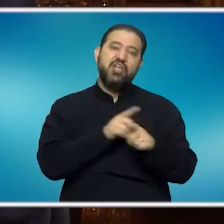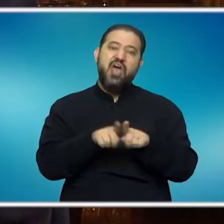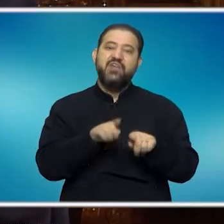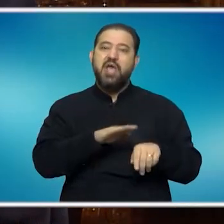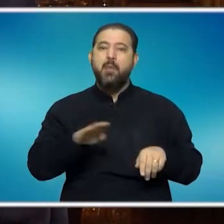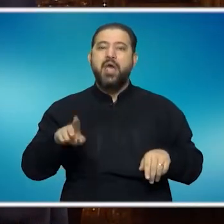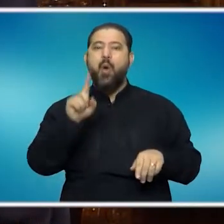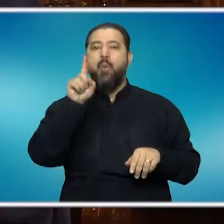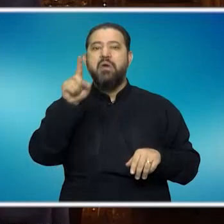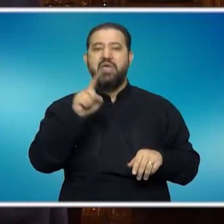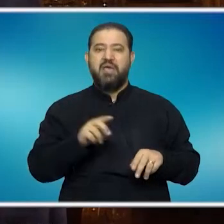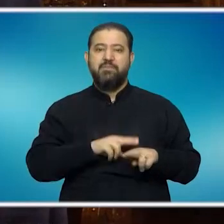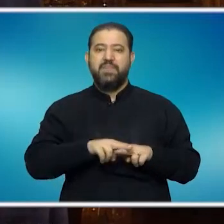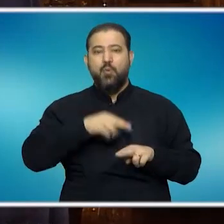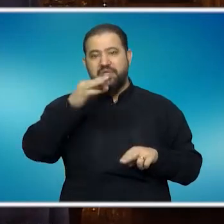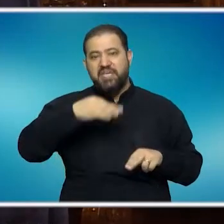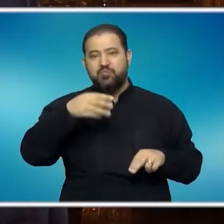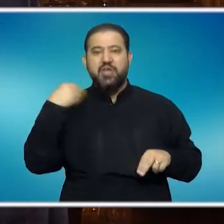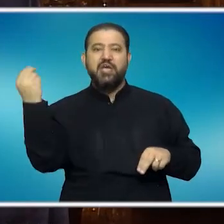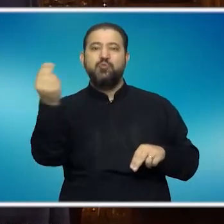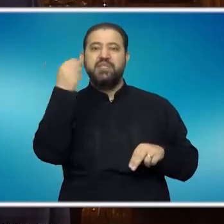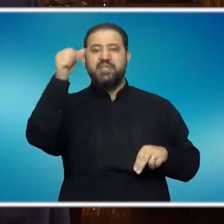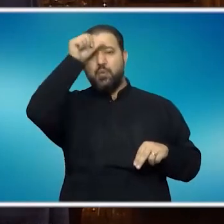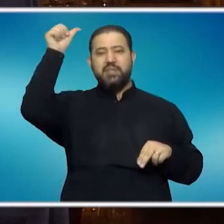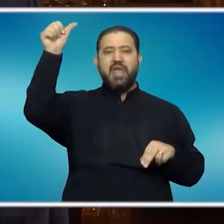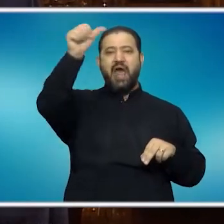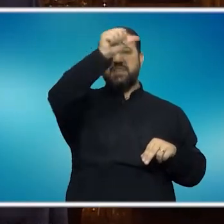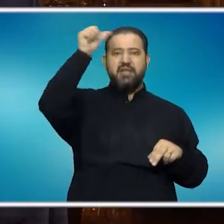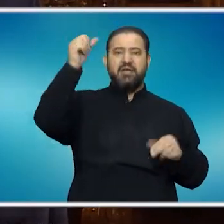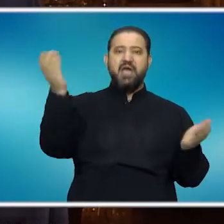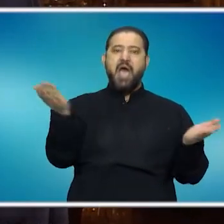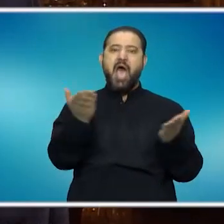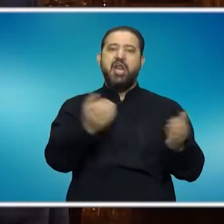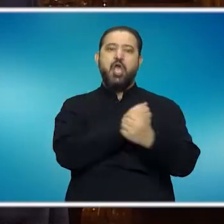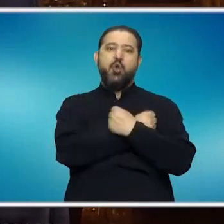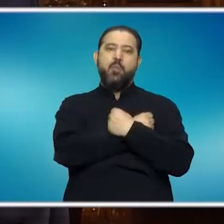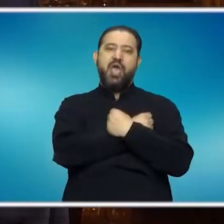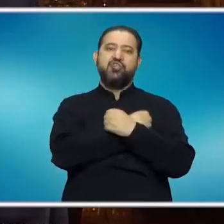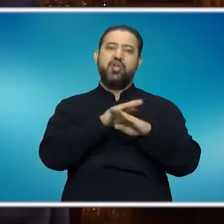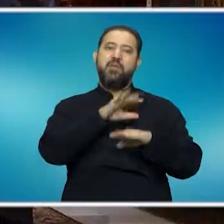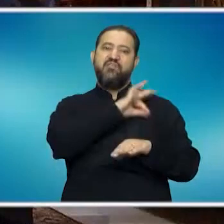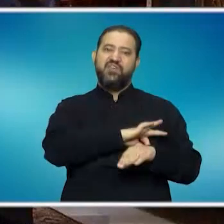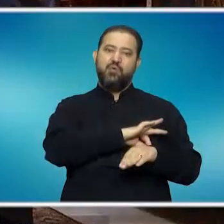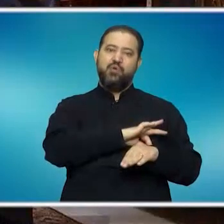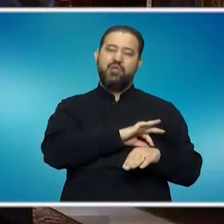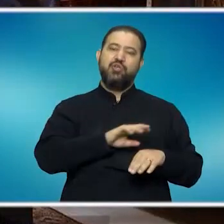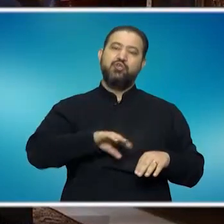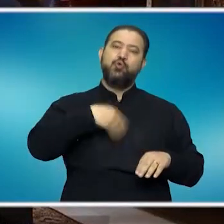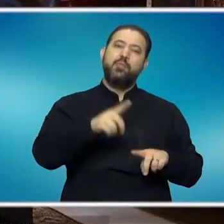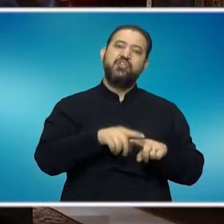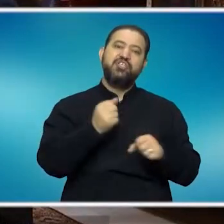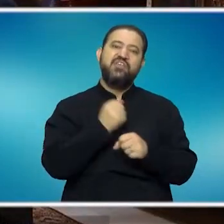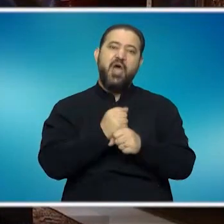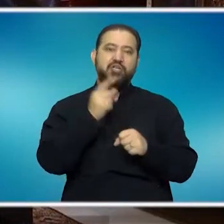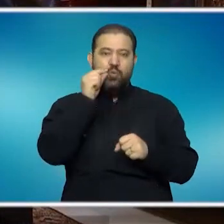alți fii ai săi. Așa cum se spune că Dumnezeu Tatăl, care îl iubește pe Fiul și după ce se face om,